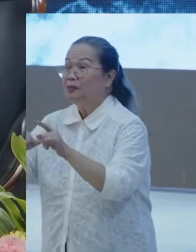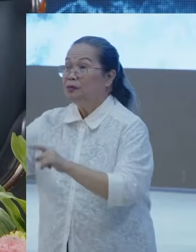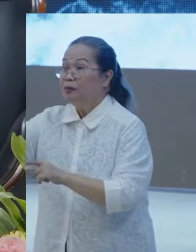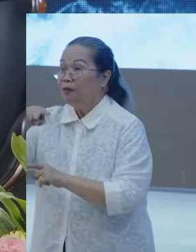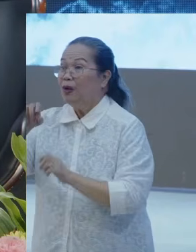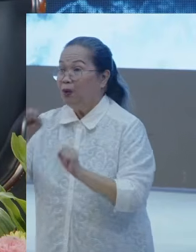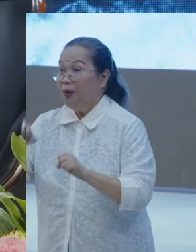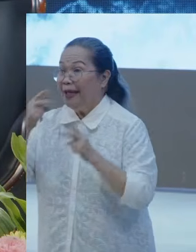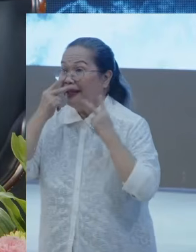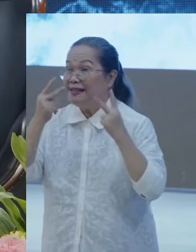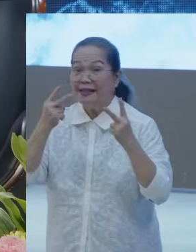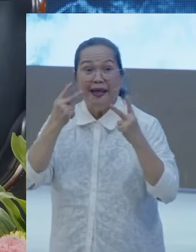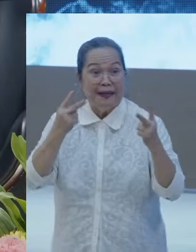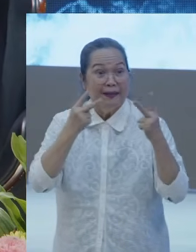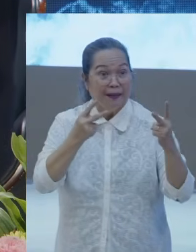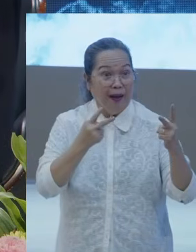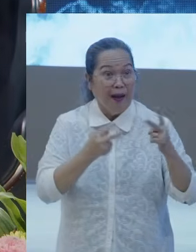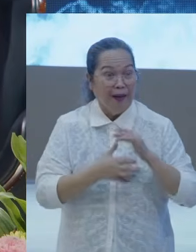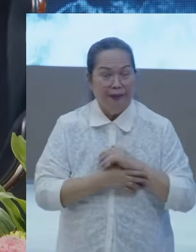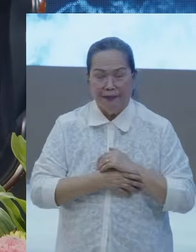maaninag natin,